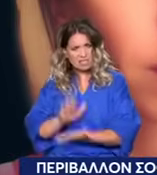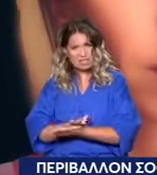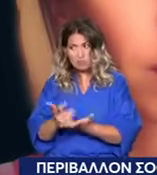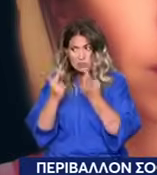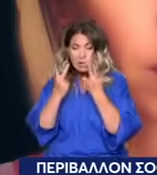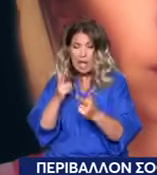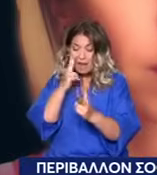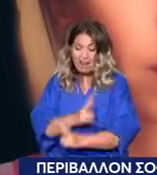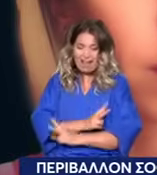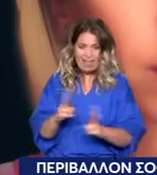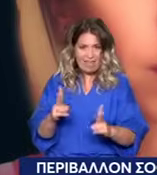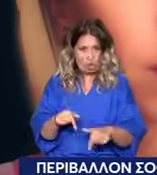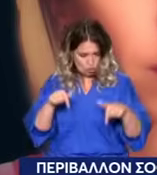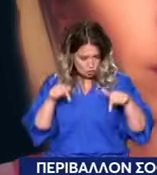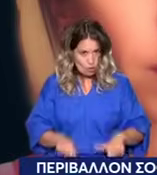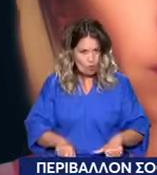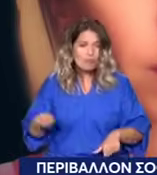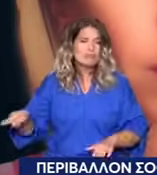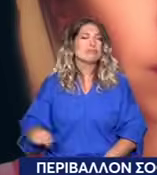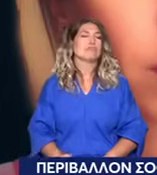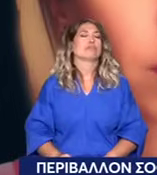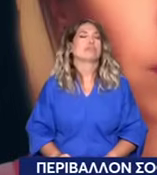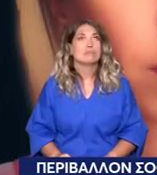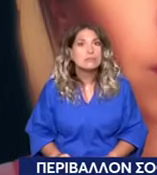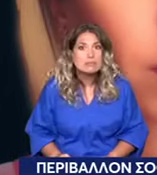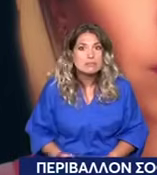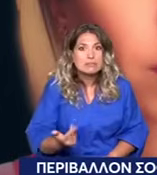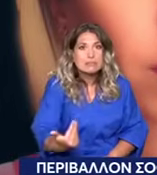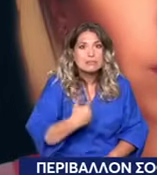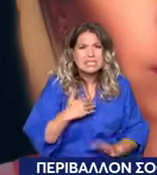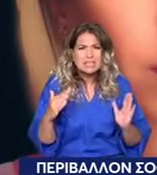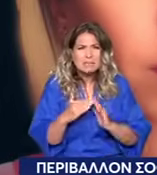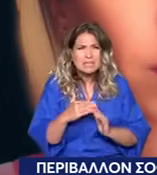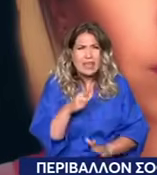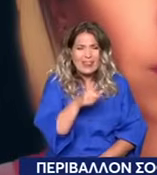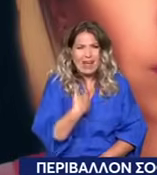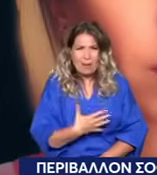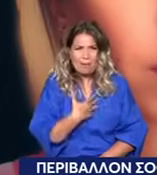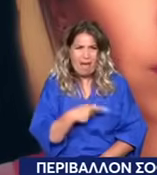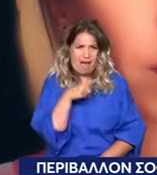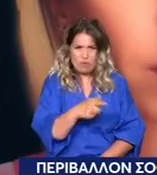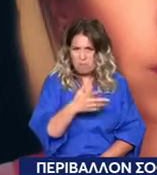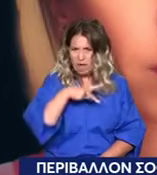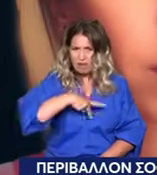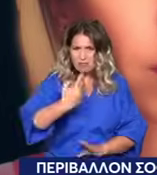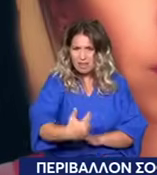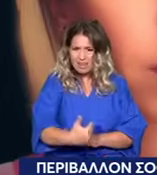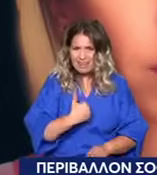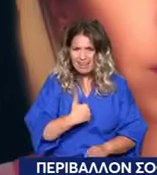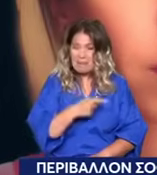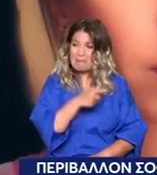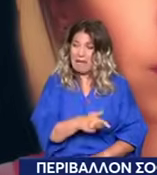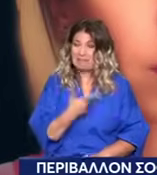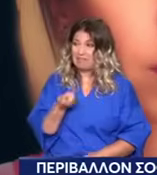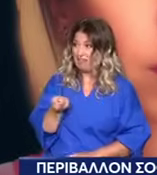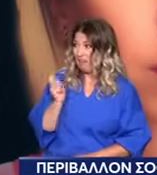άκουσαν. Καταλαβαίνετε πως ένιωσε όταν μπούκαρε αυτός ο άνθρωπος στο σπίτι της. Αυτό είναι τραμπουκισμός. Είναι δυνατό να γράφει για το θύμα